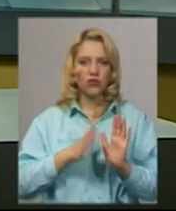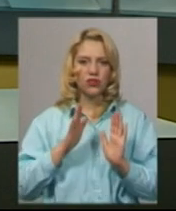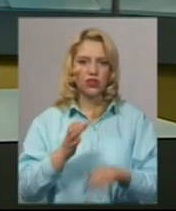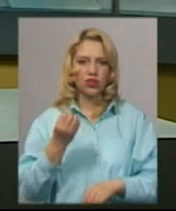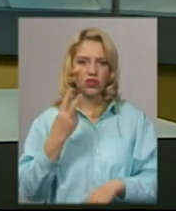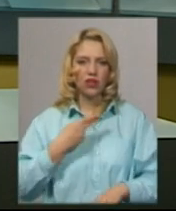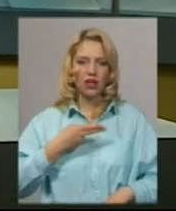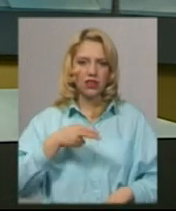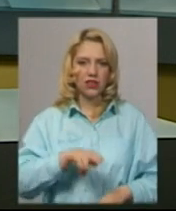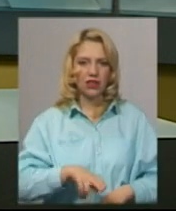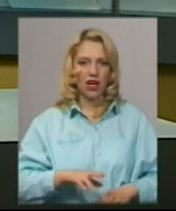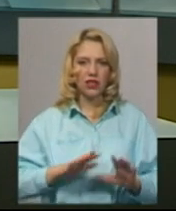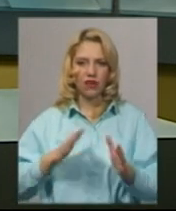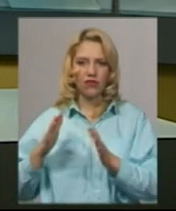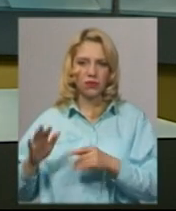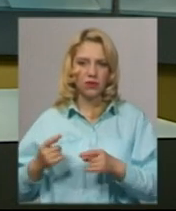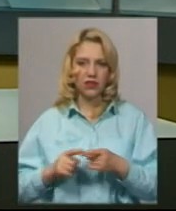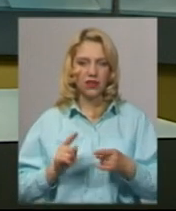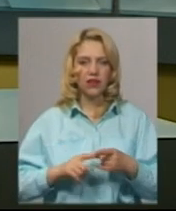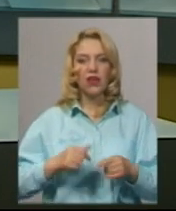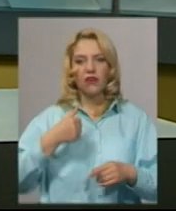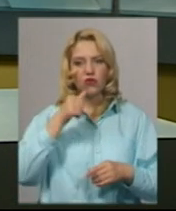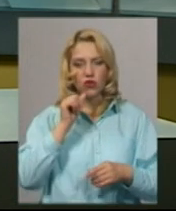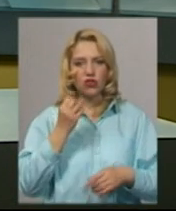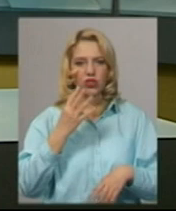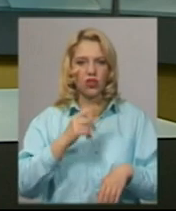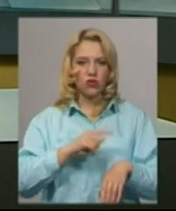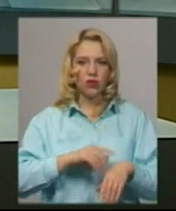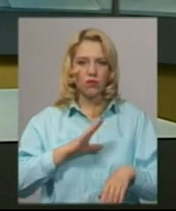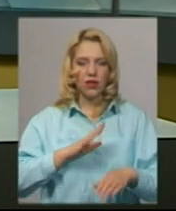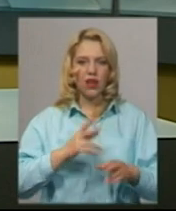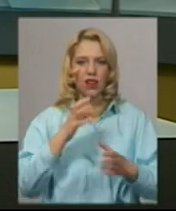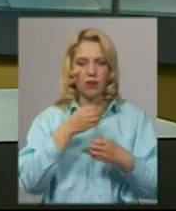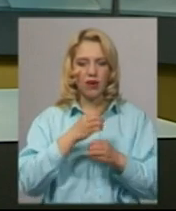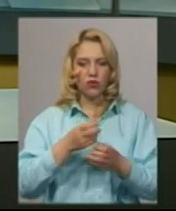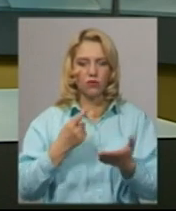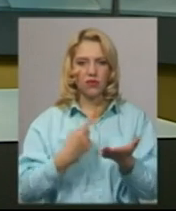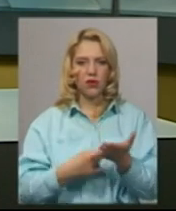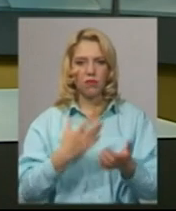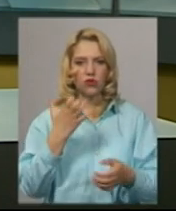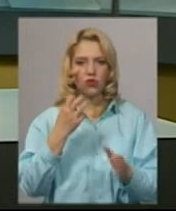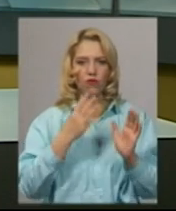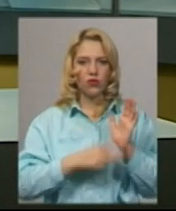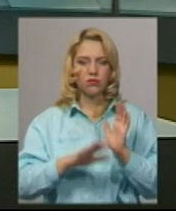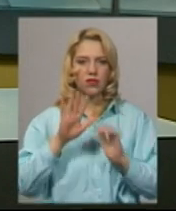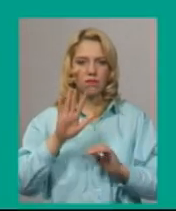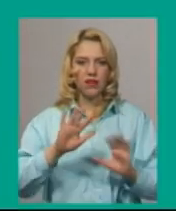вчора станом на цю годину на Хмельниччині було лабораторно підтверджено 585 випадків COVID-19.